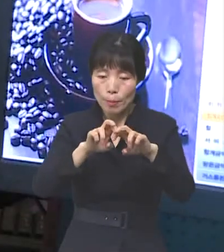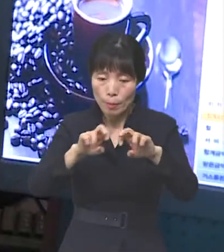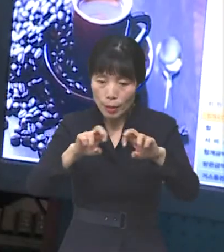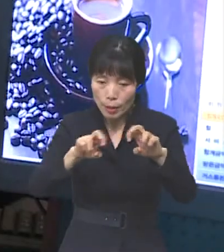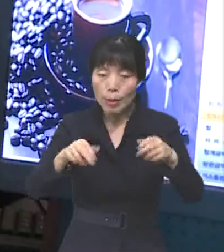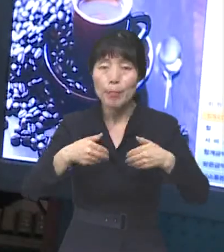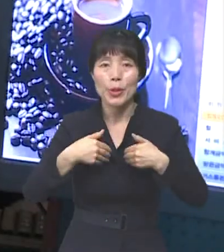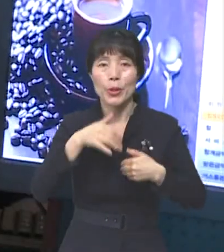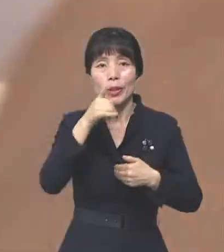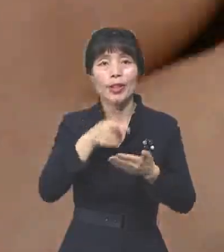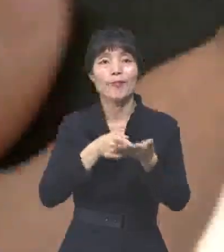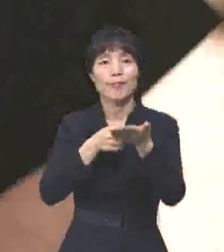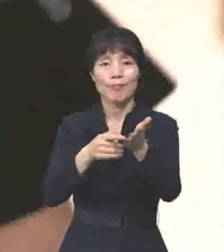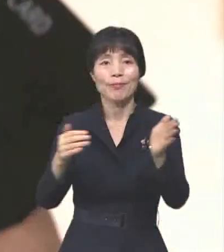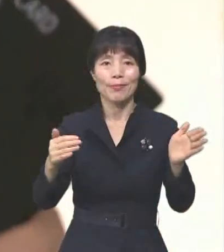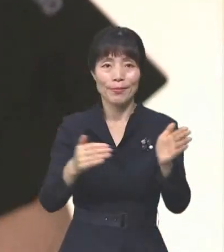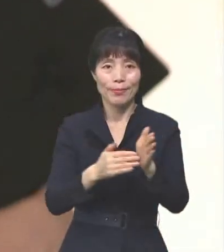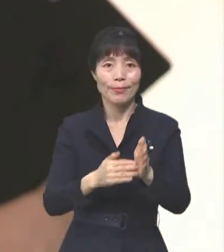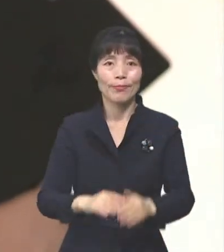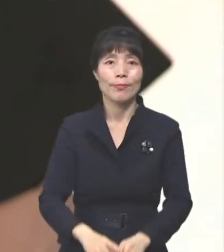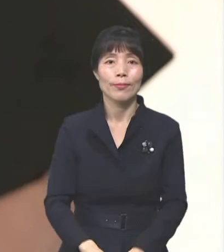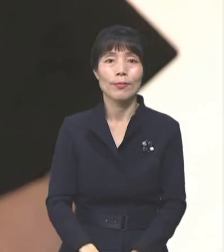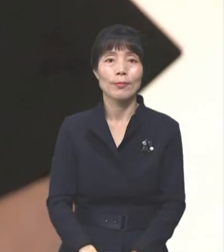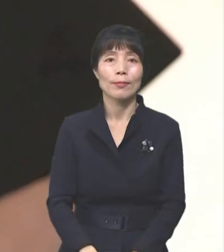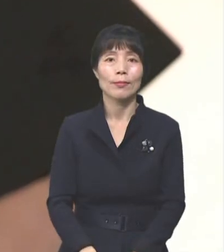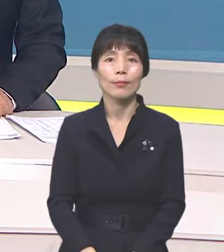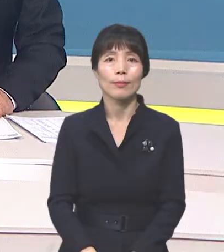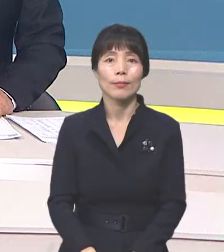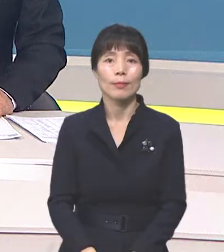덧붙였습니다. 히브로드 뉴스 김지영입니다.